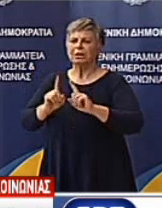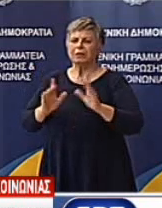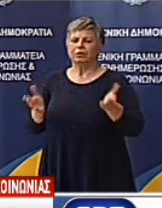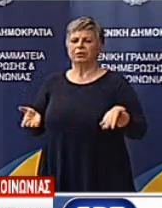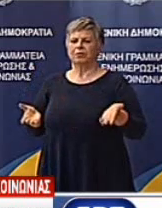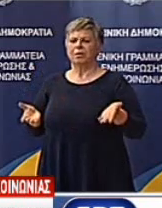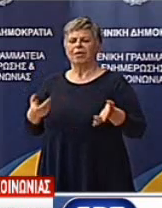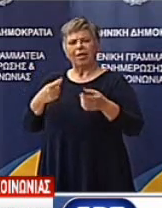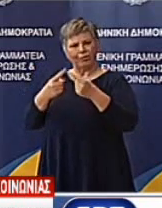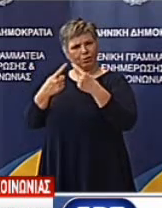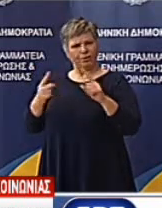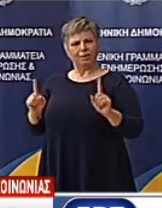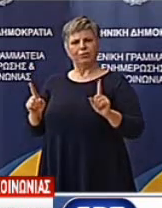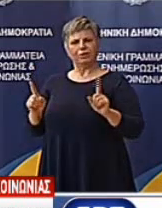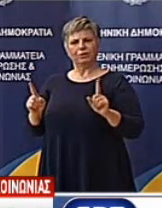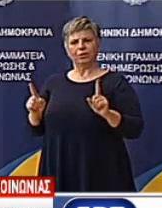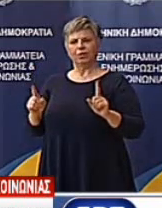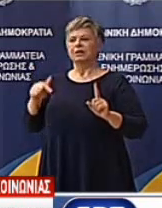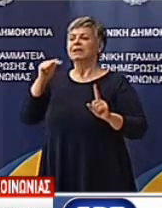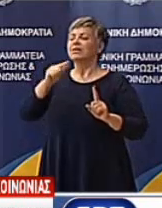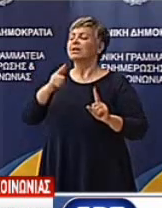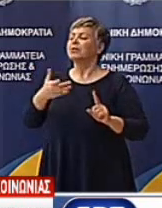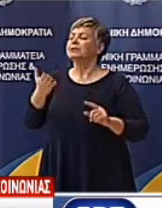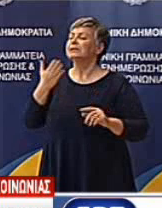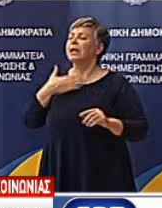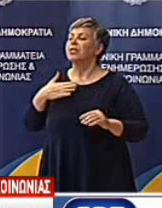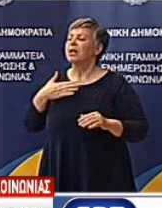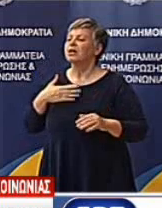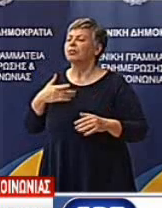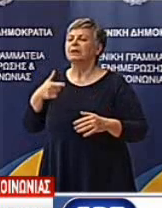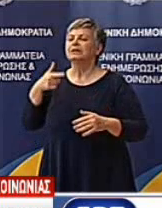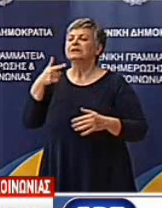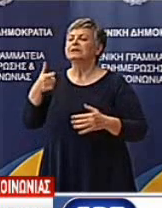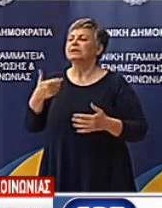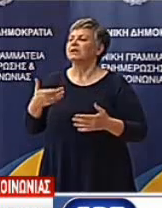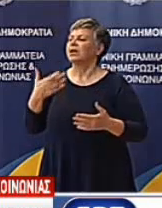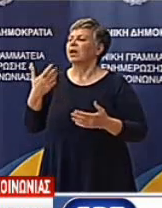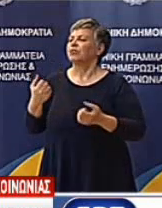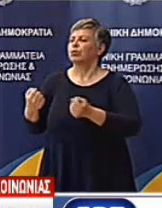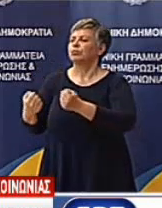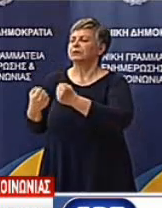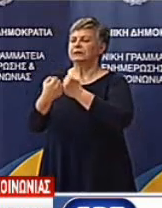Είναι άλλο πράγμα να ζητάμε τη διεύρυνση και τη στήριξη στην κοινοβουλευτική πλειοψηφία